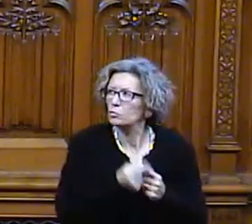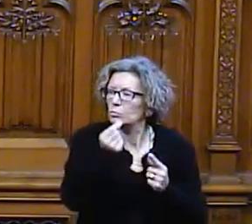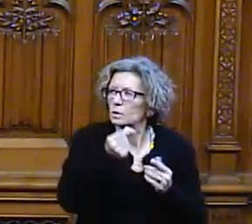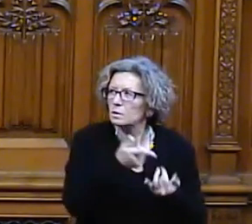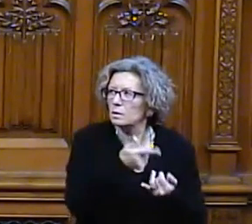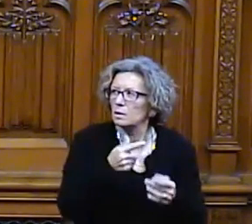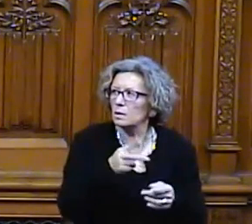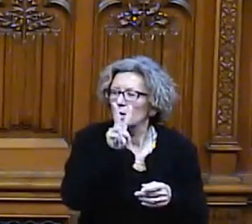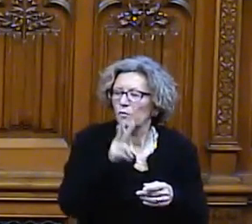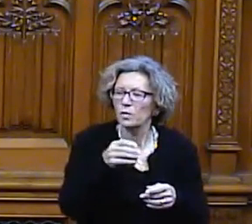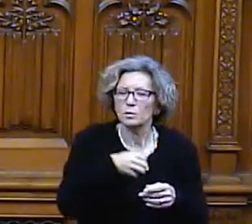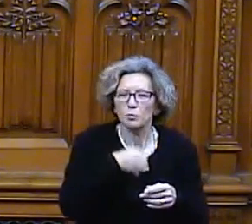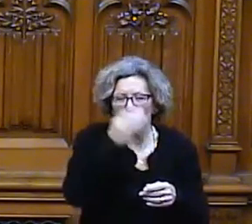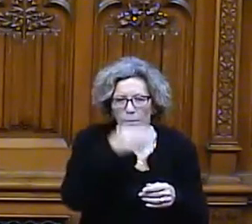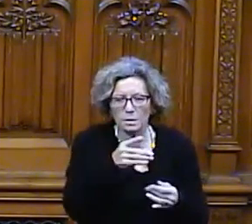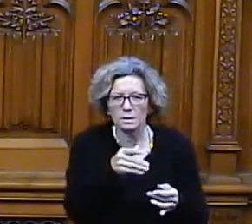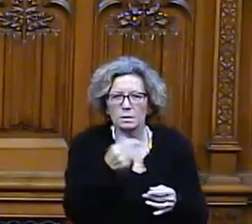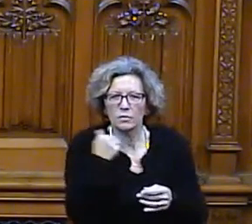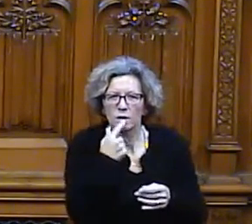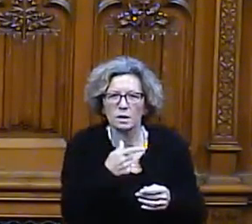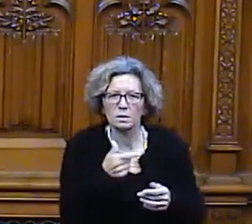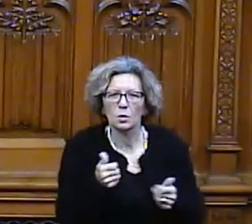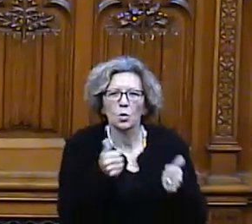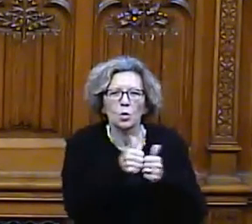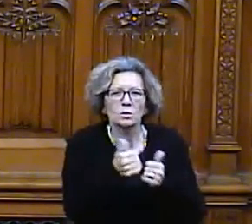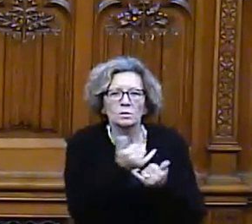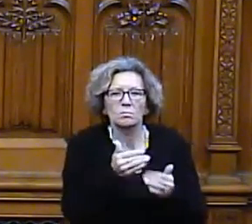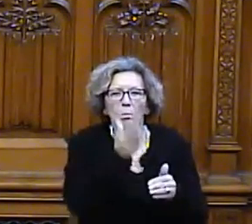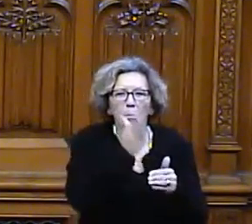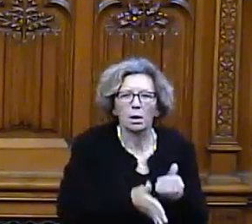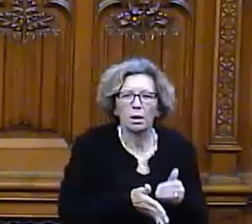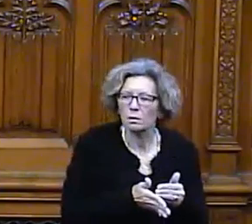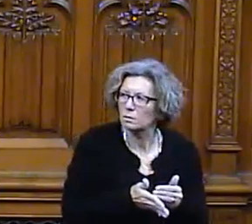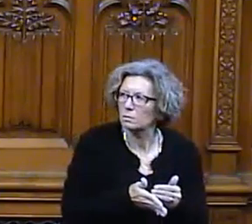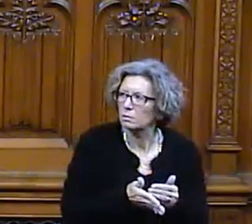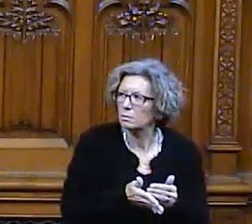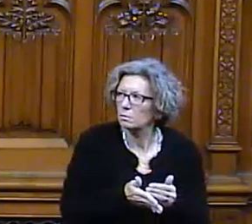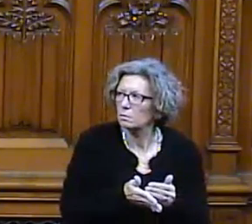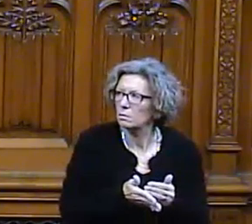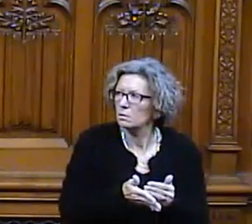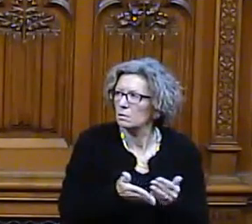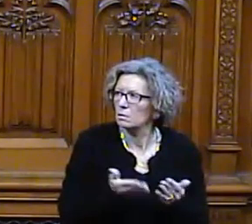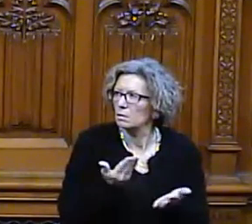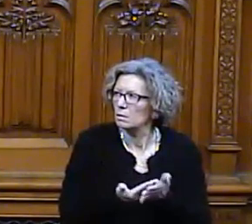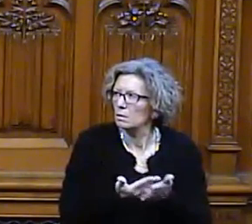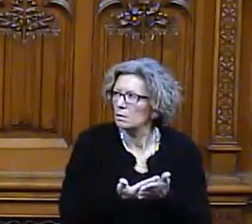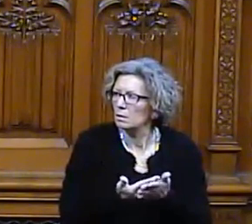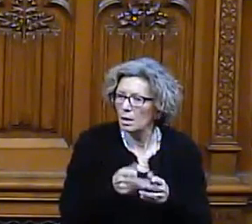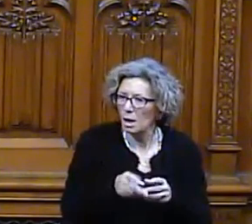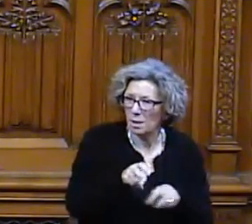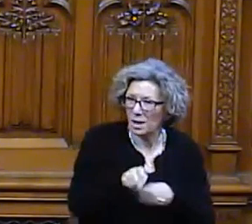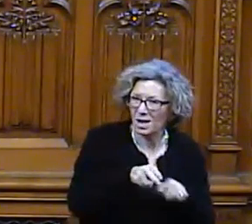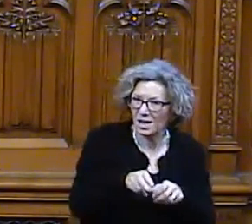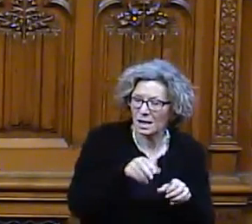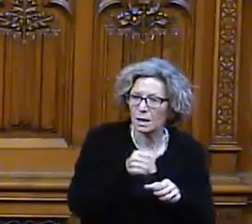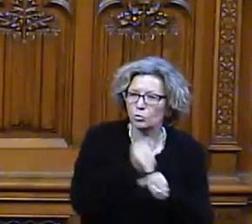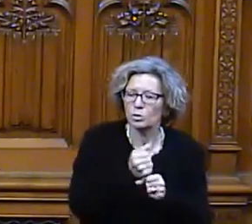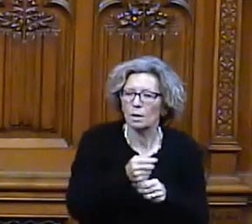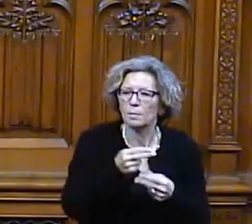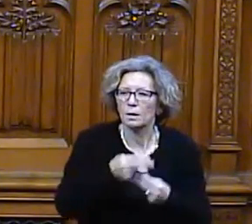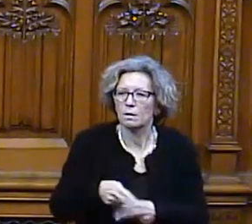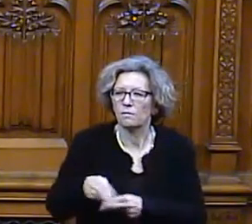die Vizebürgermeisterin gemeint hat, die Koalition ist beendet, aber die Regierungsarbeit geht